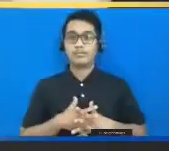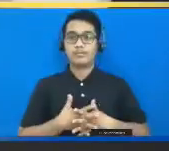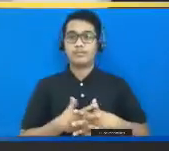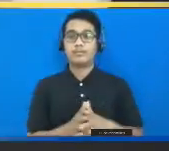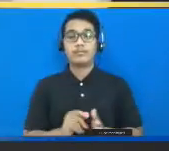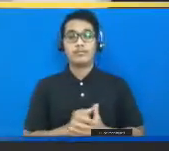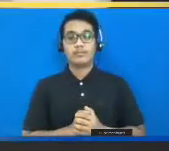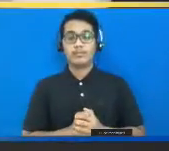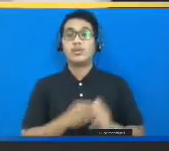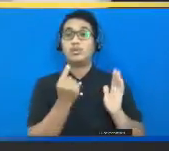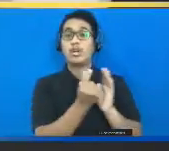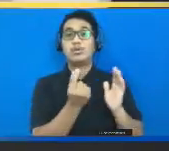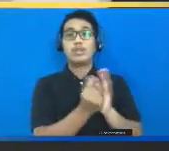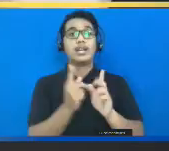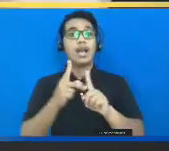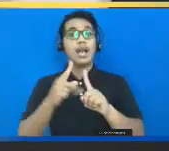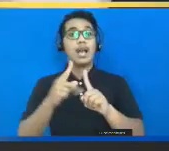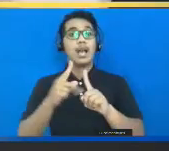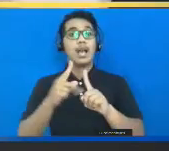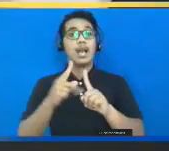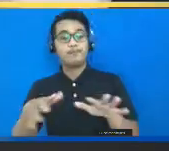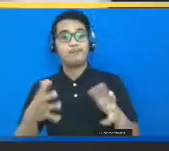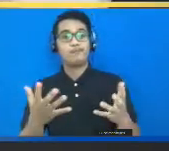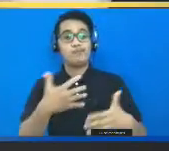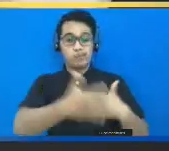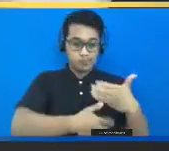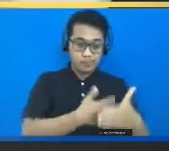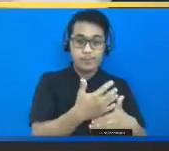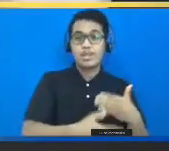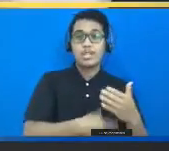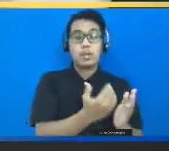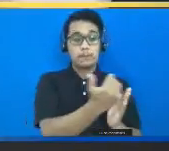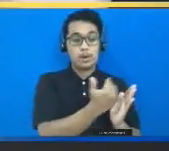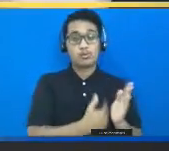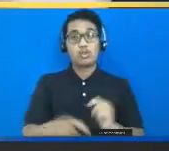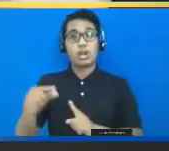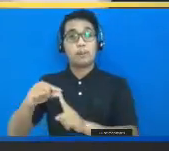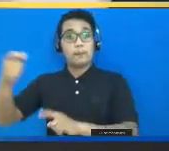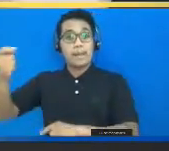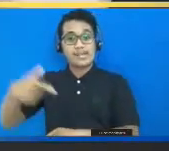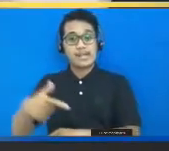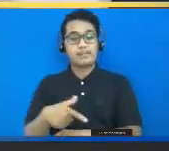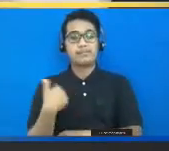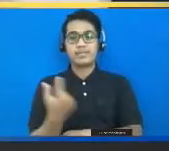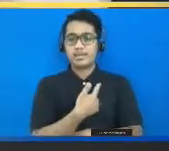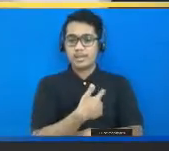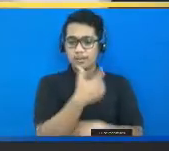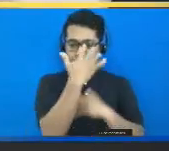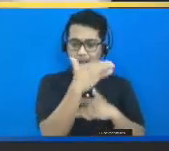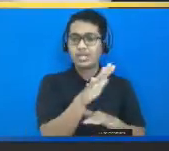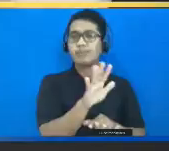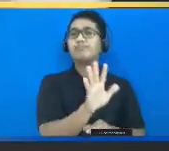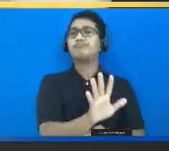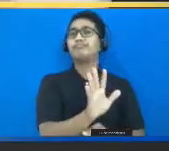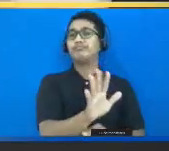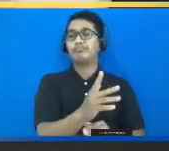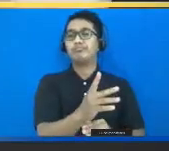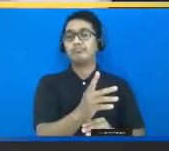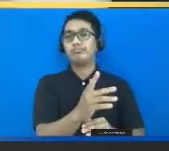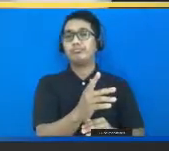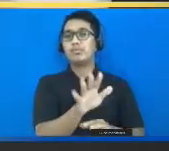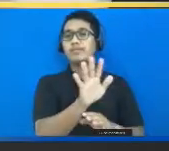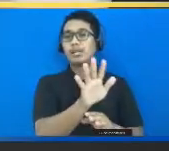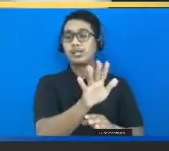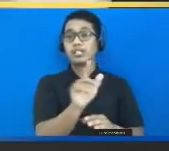HPP harmonisasi peraturan perpajakan kita berharap pendapatan yang ke kita